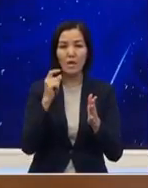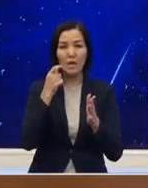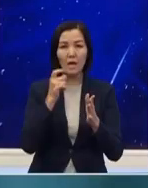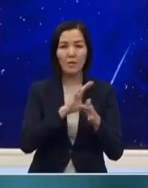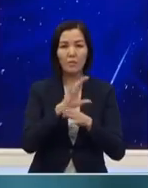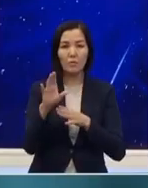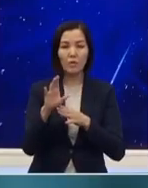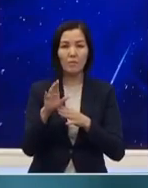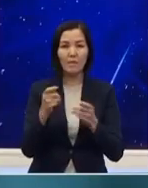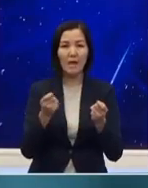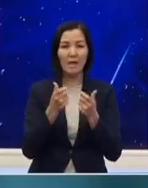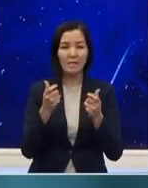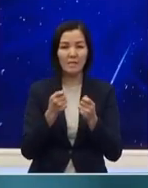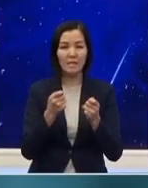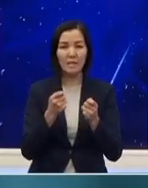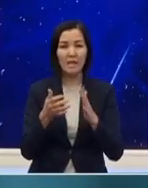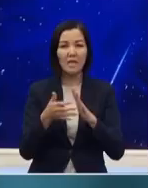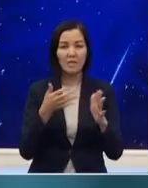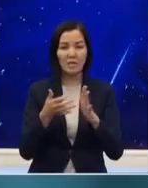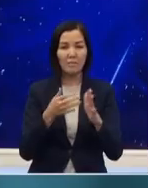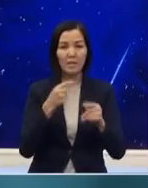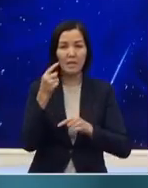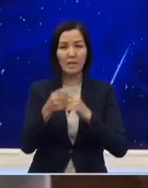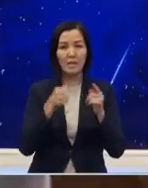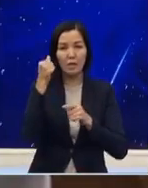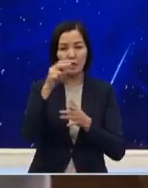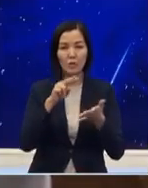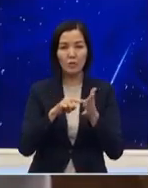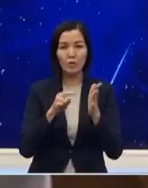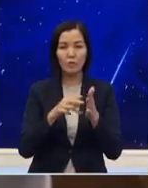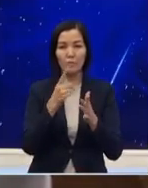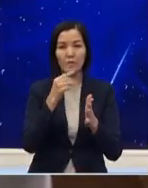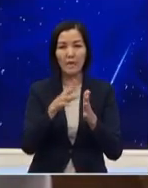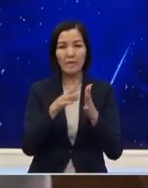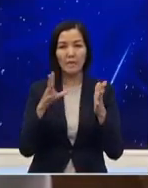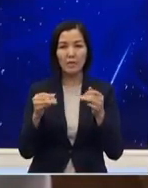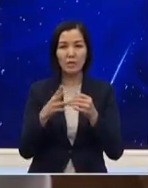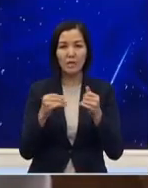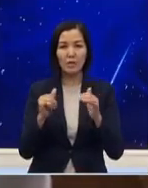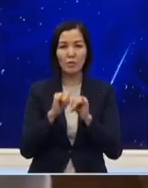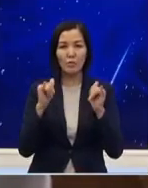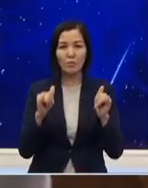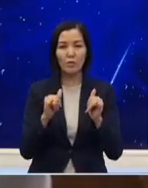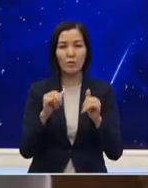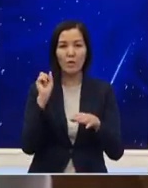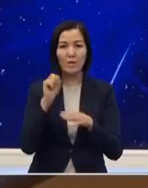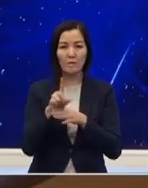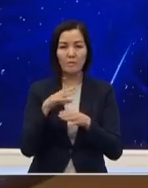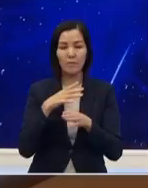өндірілепті. Аз деді әкім. Кейді келер жылғы міндеттері тәтті түбірді көбейту екенін ашық